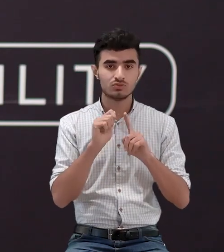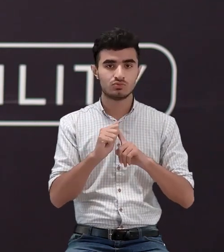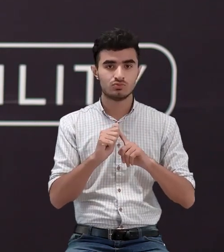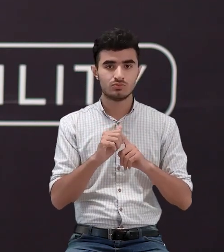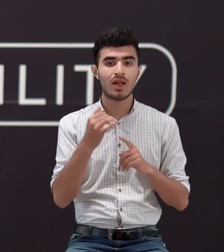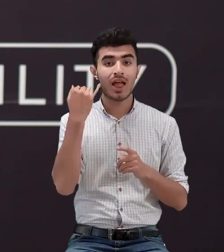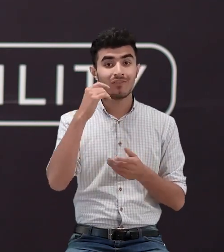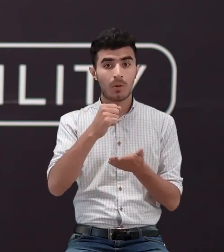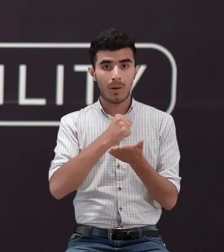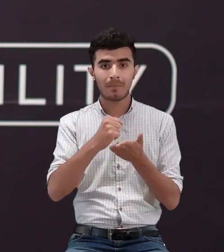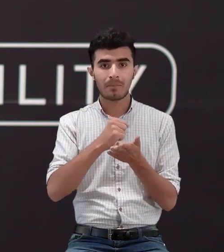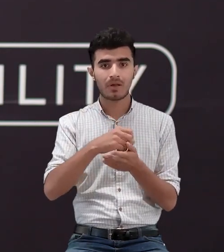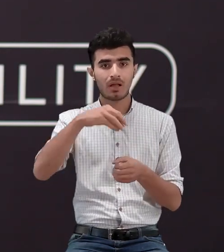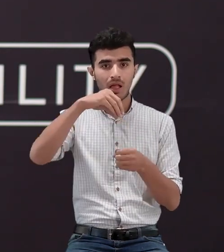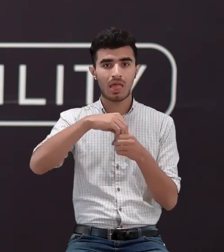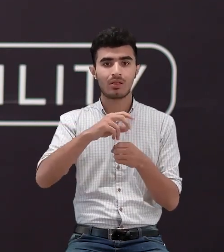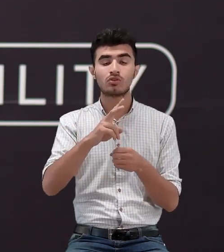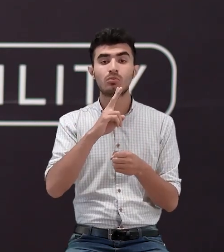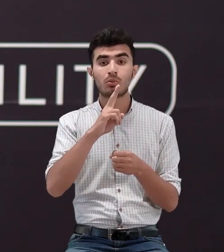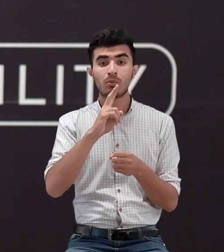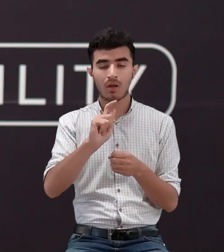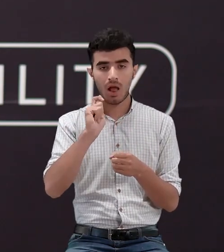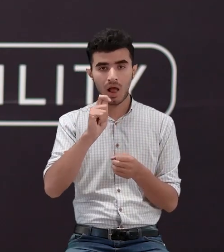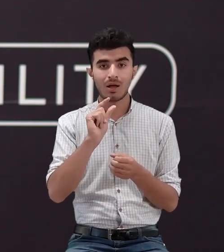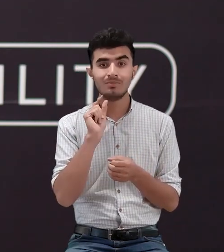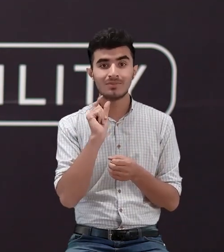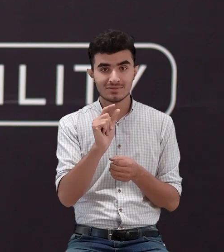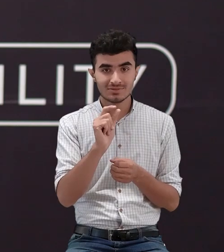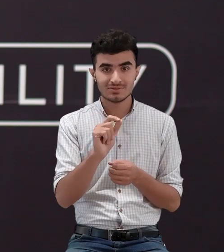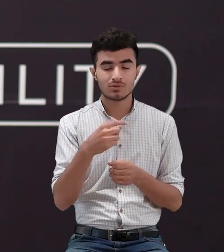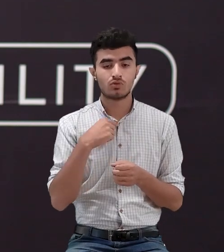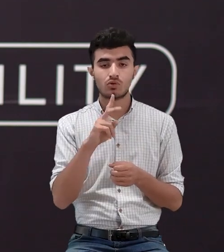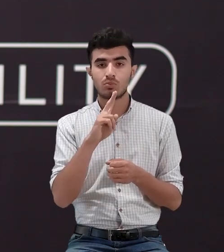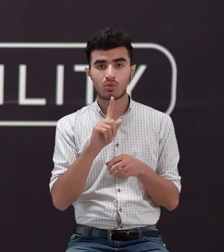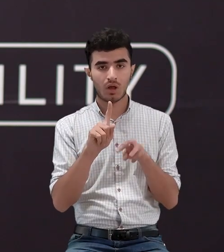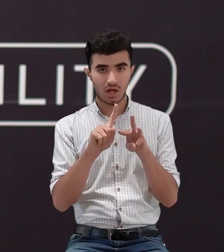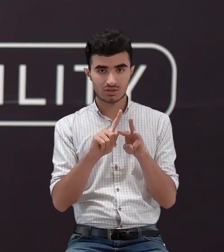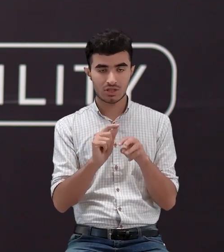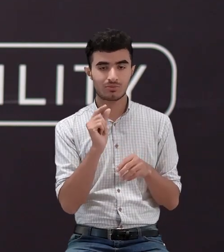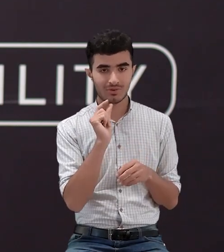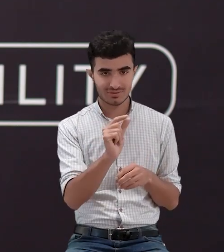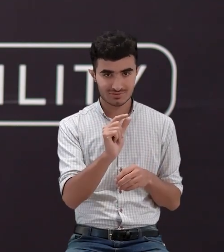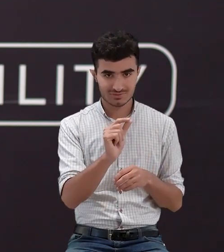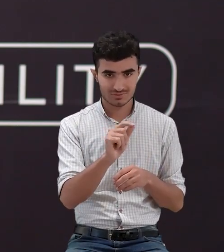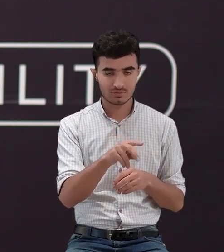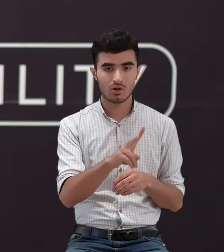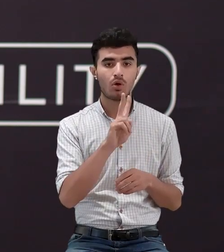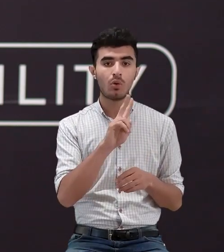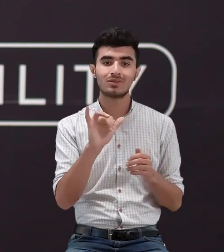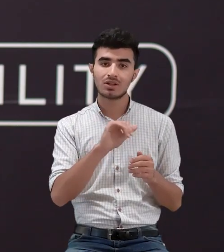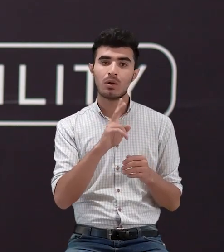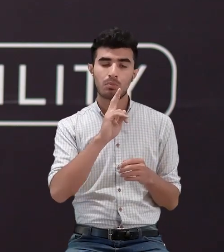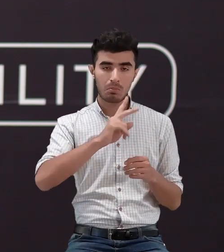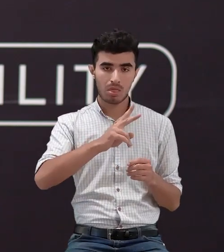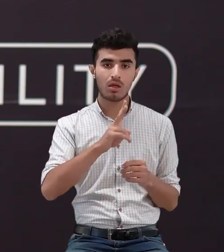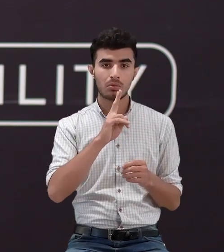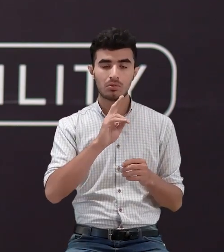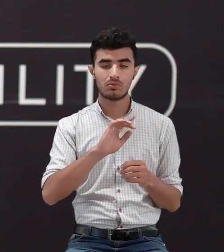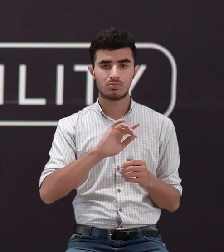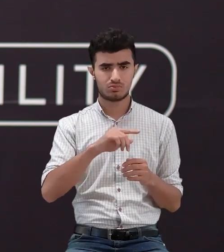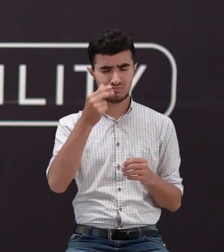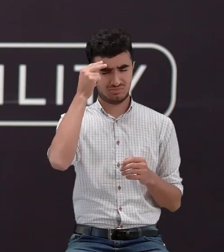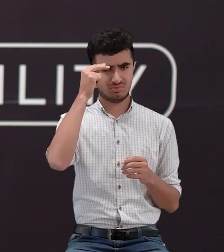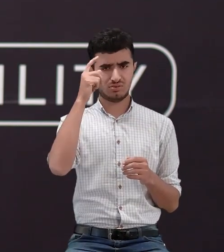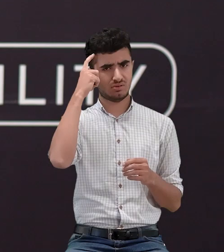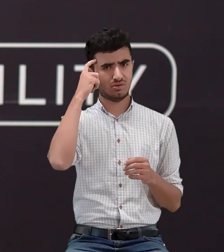ایک ٹیلر بیٹھا ہوا ہے جو آپ کی بات ریپیٹ کرا ہے, جیسے آپ نے کہا مجھے 1000 روپیہ نکالنا ہے اور وہ کہے مجھے 1000 روپیہ نکالنا ہے, تو آپ نے